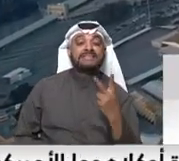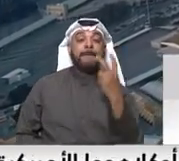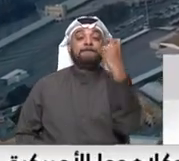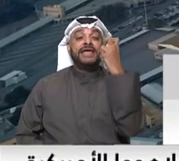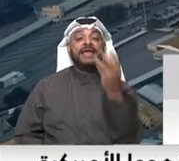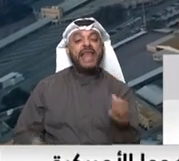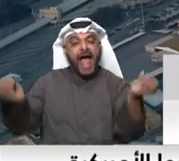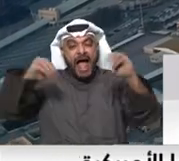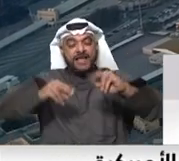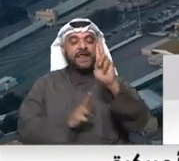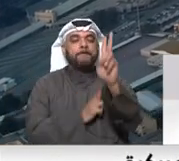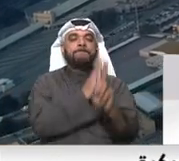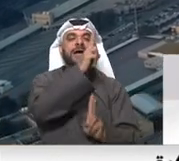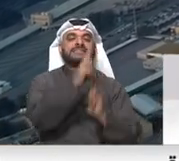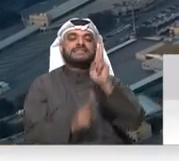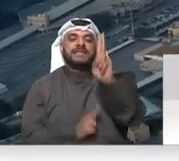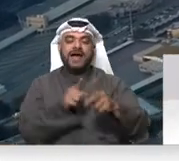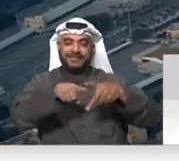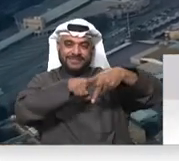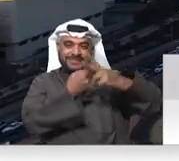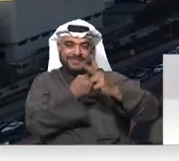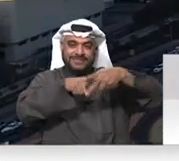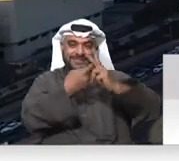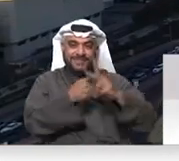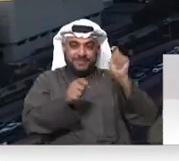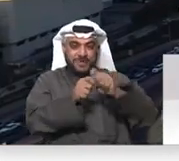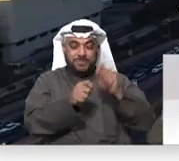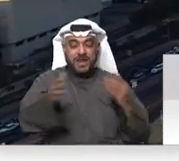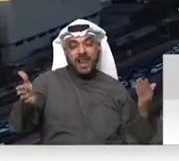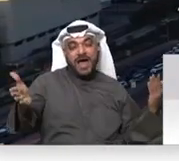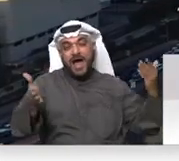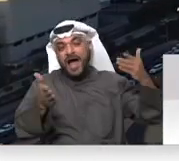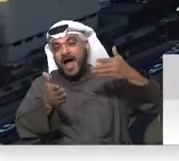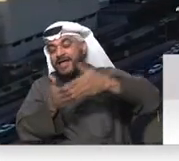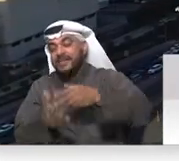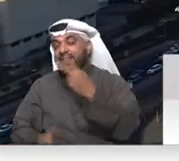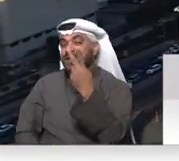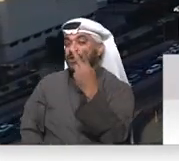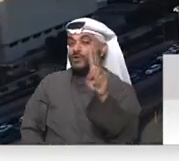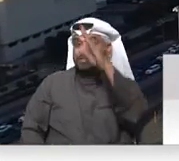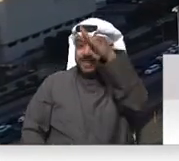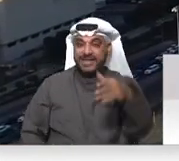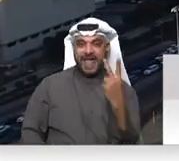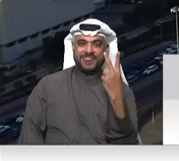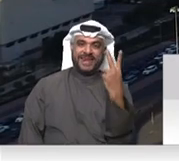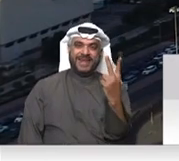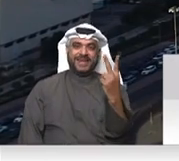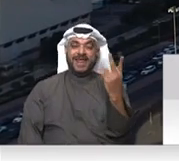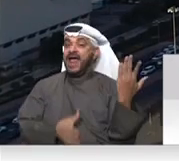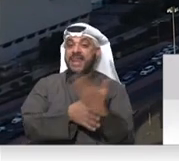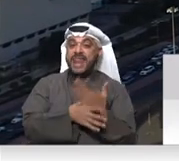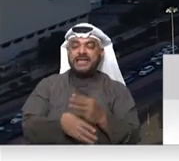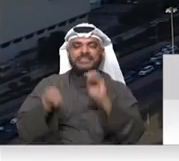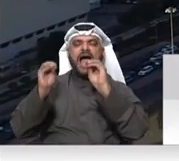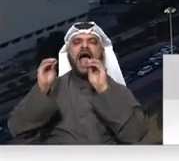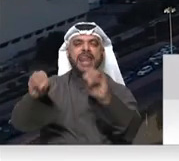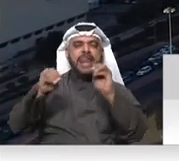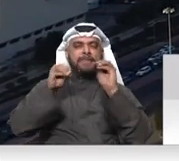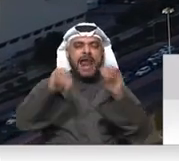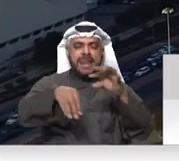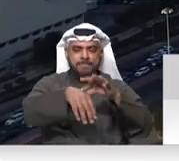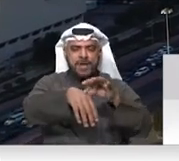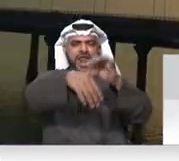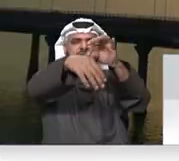التي تستمر حتى الان من فبراير الجاري تهدف ايضا الى تنميه الحس الوطني تجاه المنتج